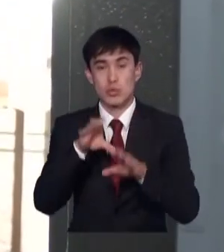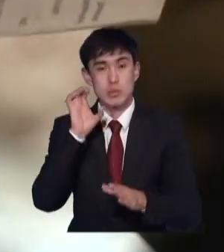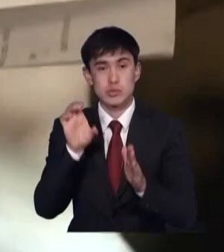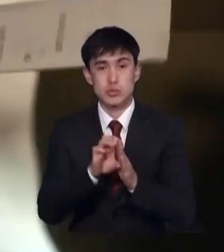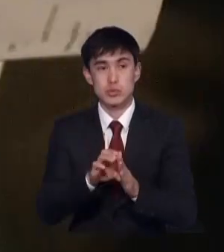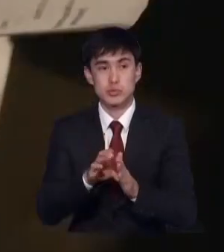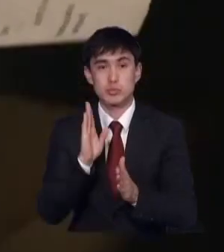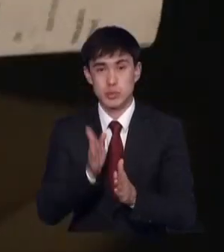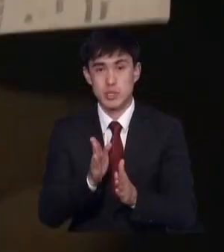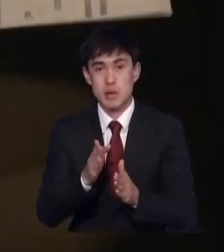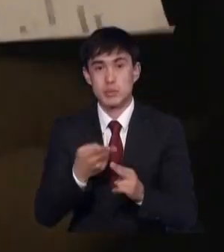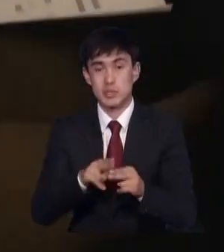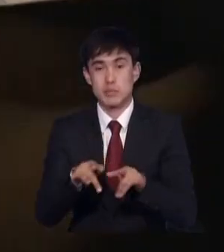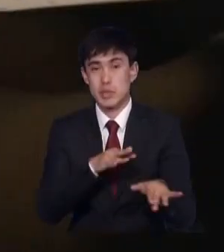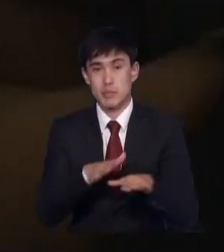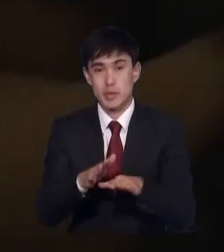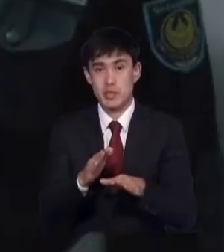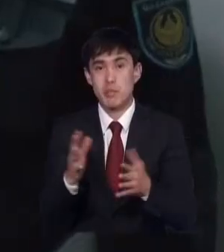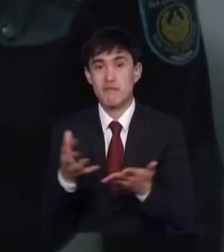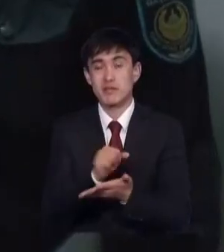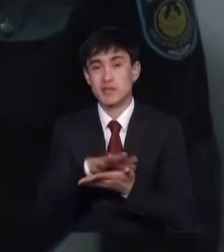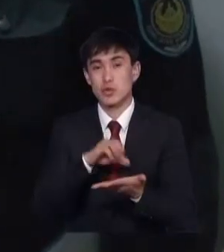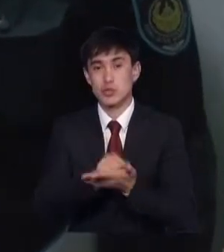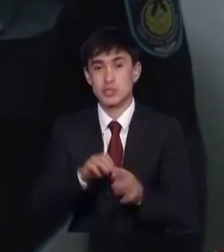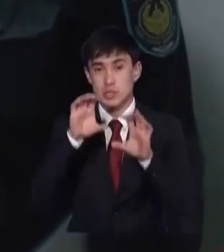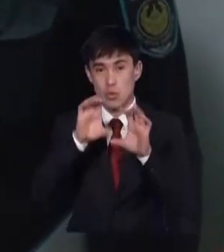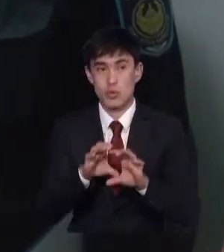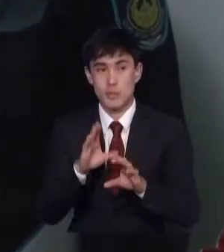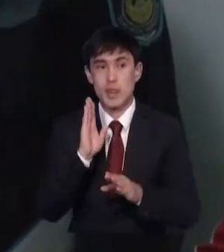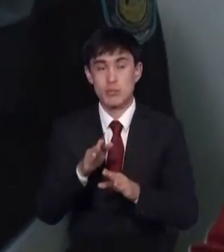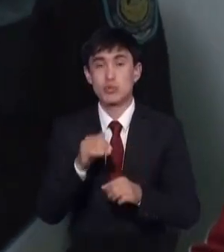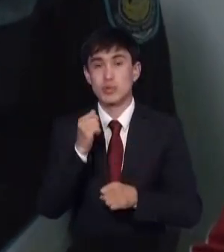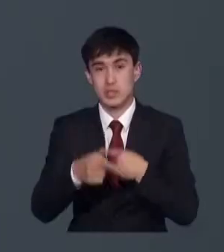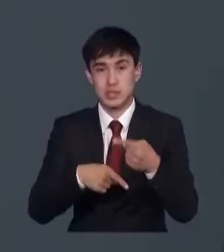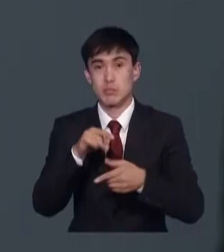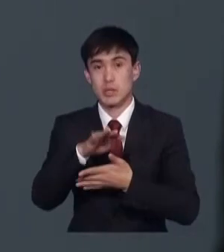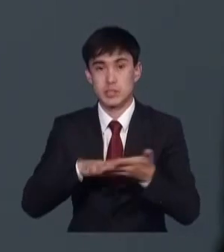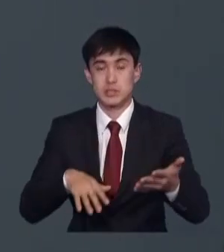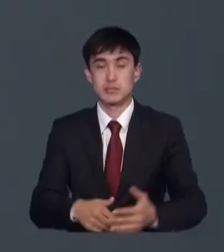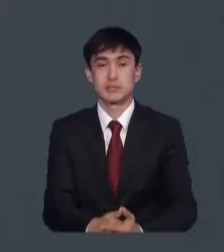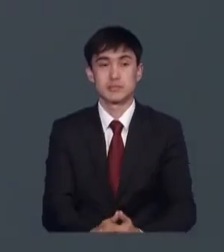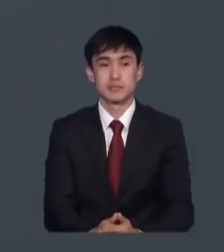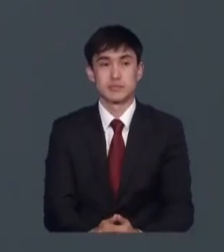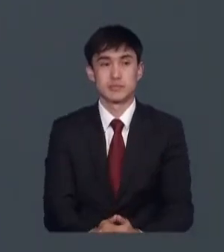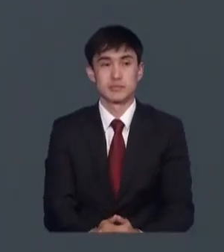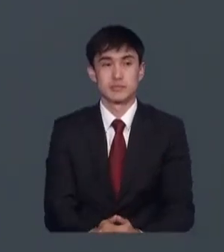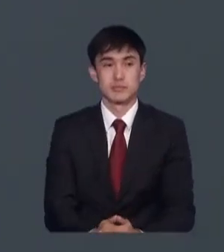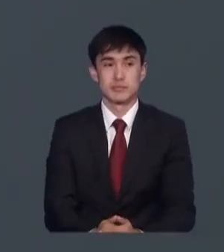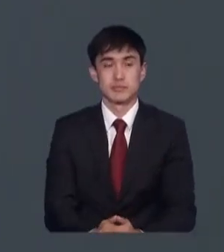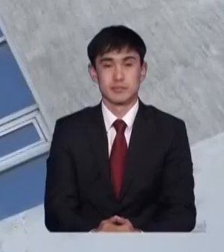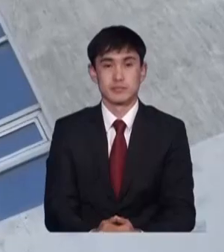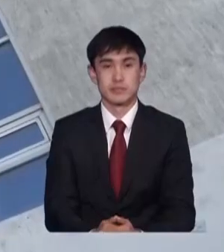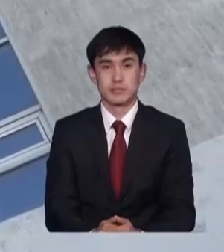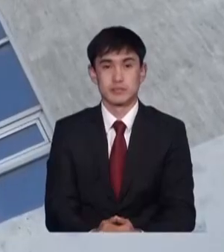добропорядочные поскольку данные мероприятия по выявлению нарушений законодательства станут регулярными Карина закриева карат стрв